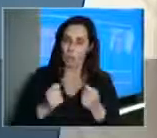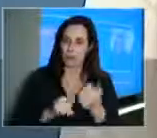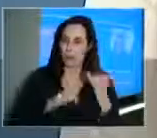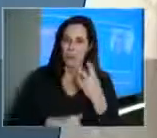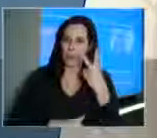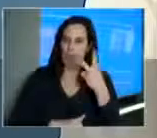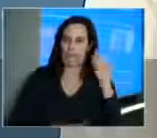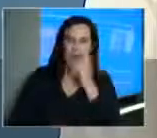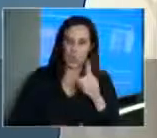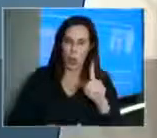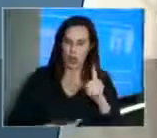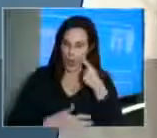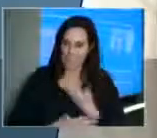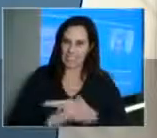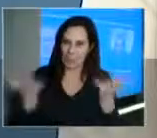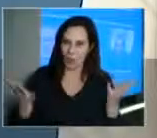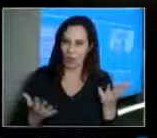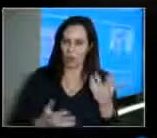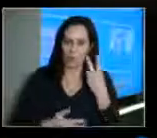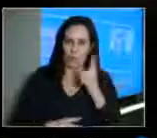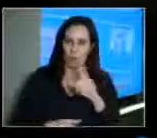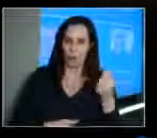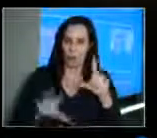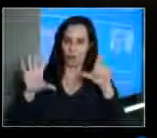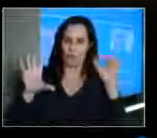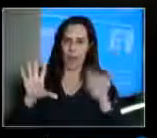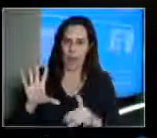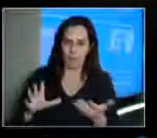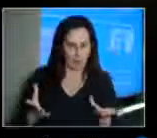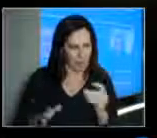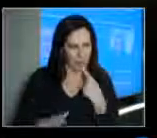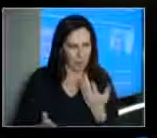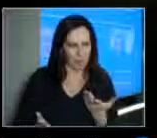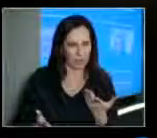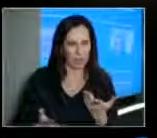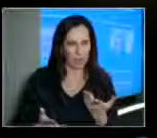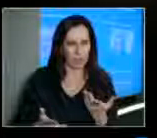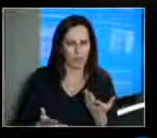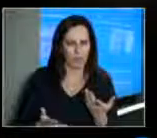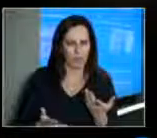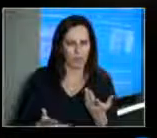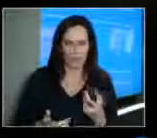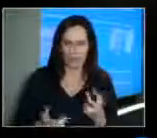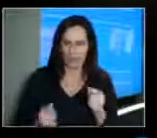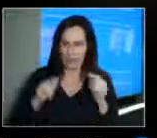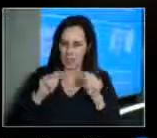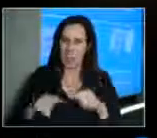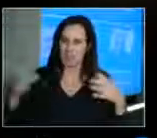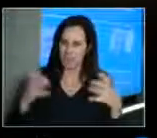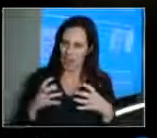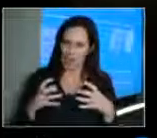2 מיליון חשיפות, 2 מיליון חשיפות עולות ב-70,000 שקל, אז כאילו מה שהם אומרים זה ש... הגיעה איזושהי